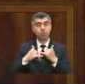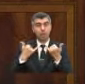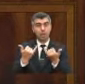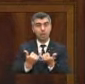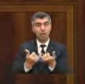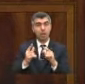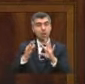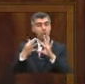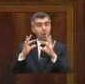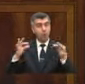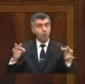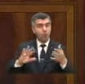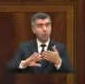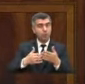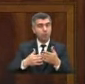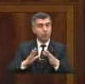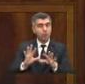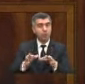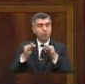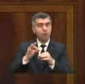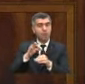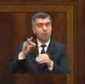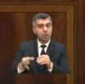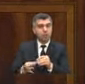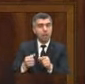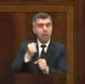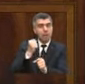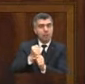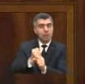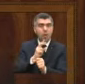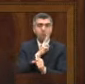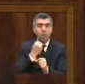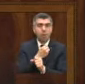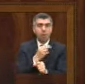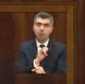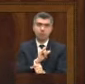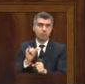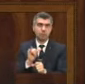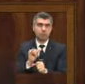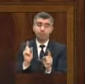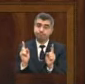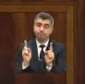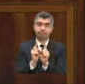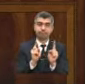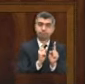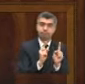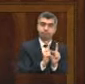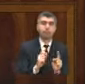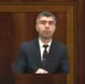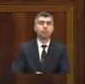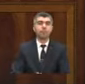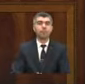لاستعراض جميع نتائج وحصيلة عمل الحكومة في المجال الاجتماعي، لكن التقييم الموضوعي